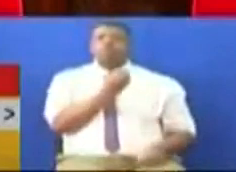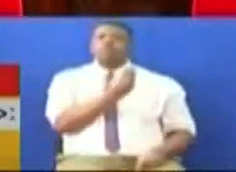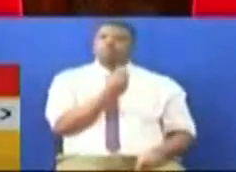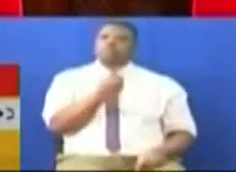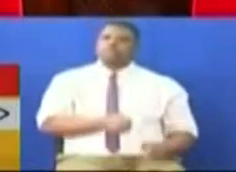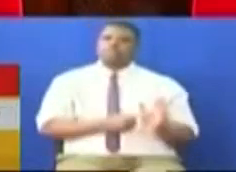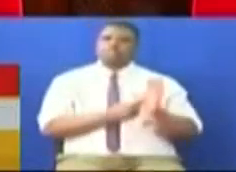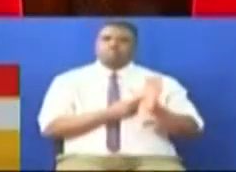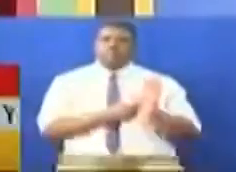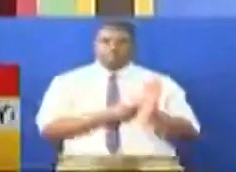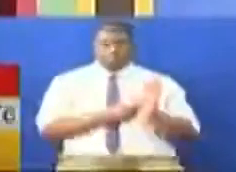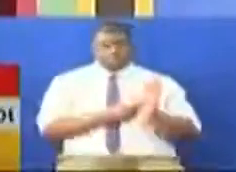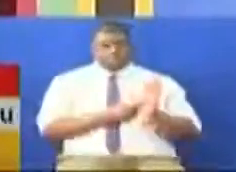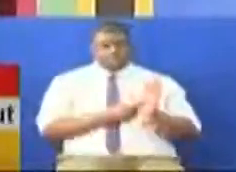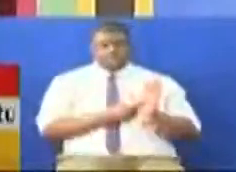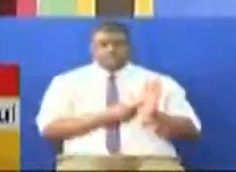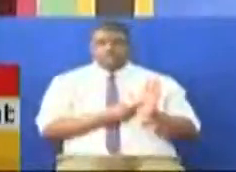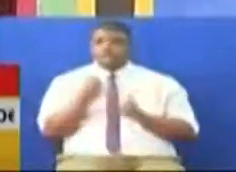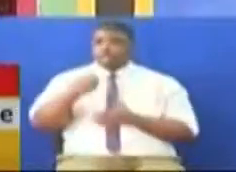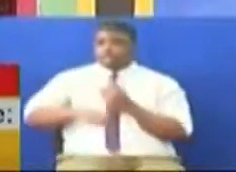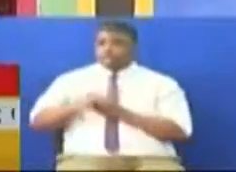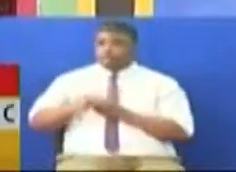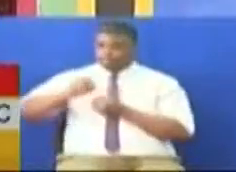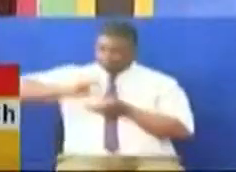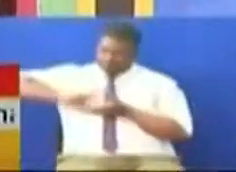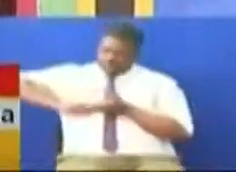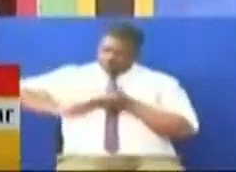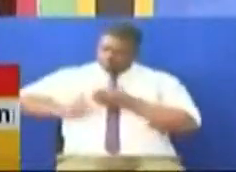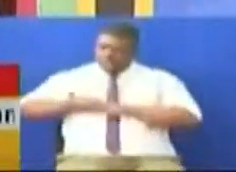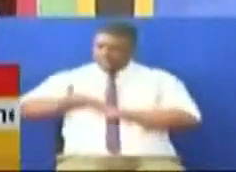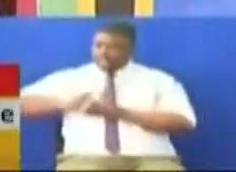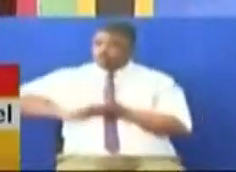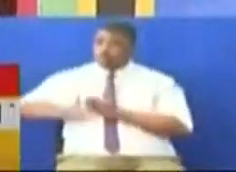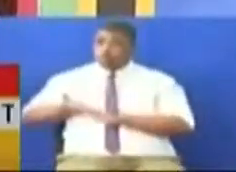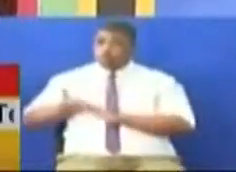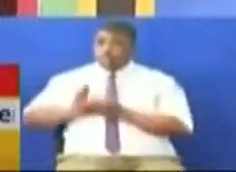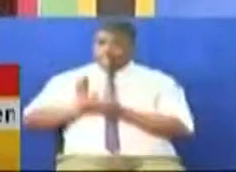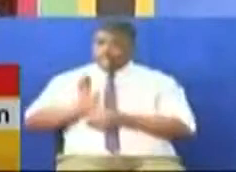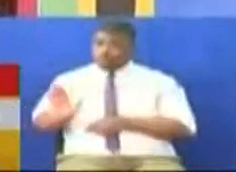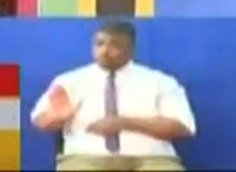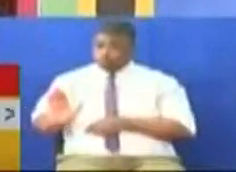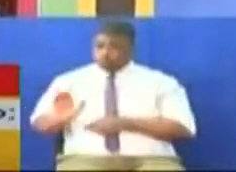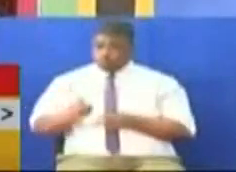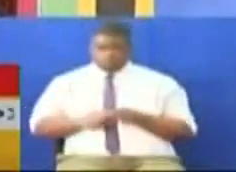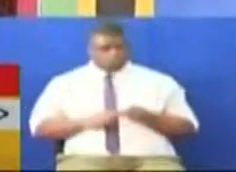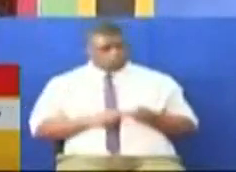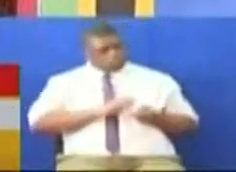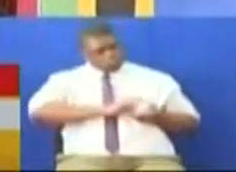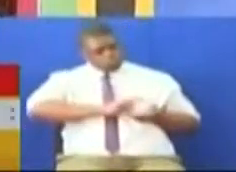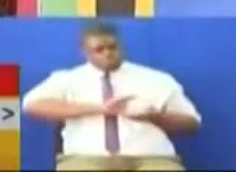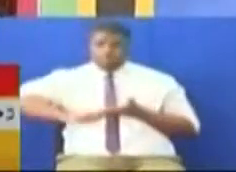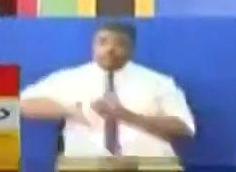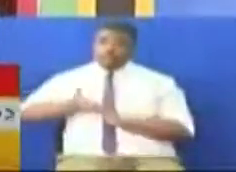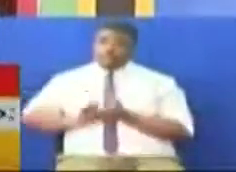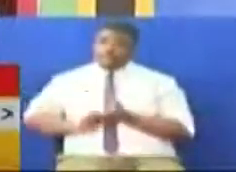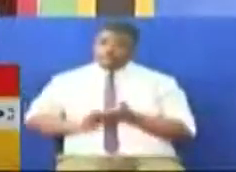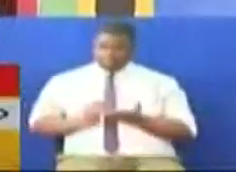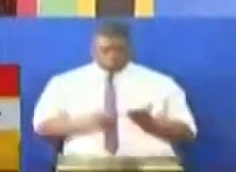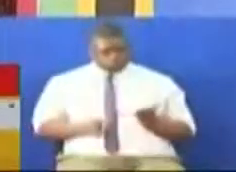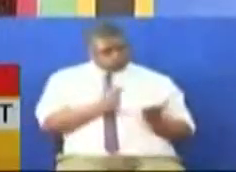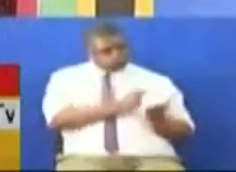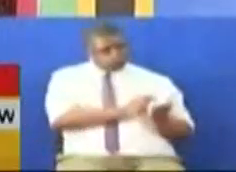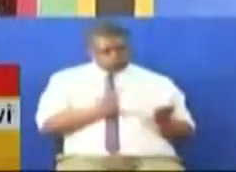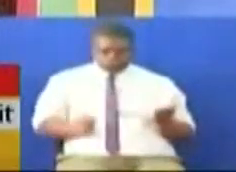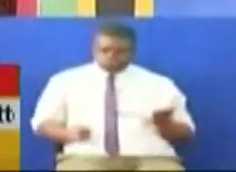na kidogo. Na katika makubaliano ambayo yalikuwepo mheshimiwa speaker, ni kwamba walikubaliana kwamba hisa zile